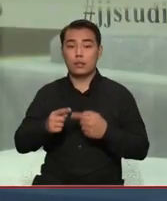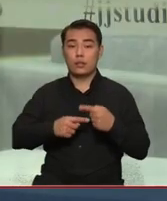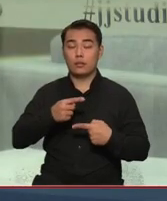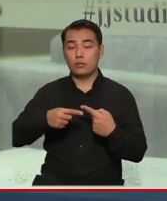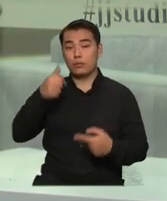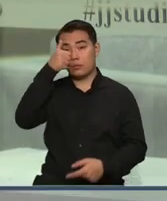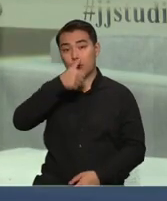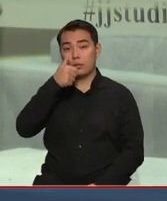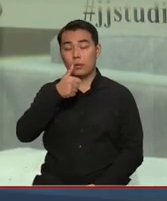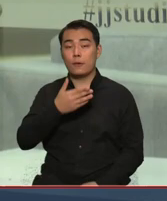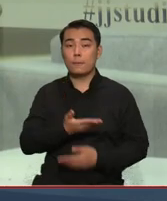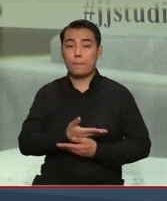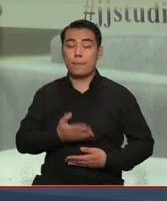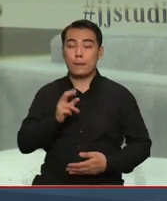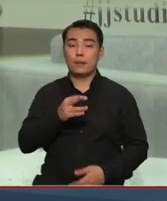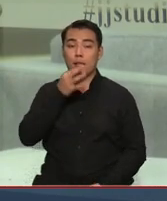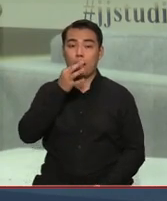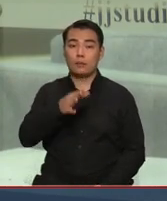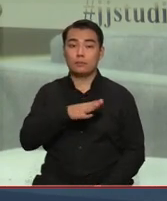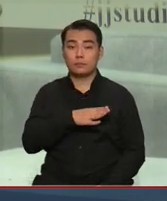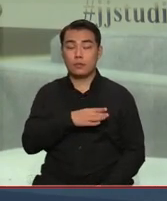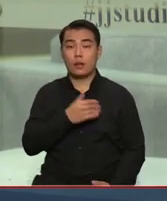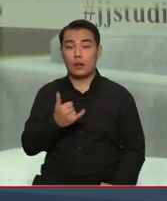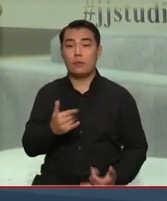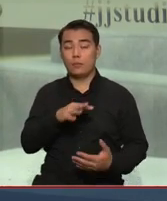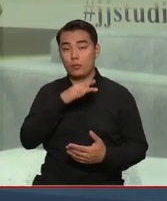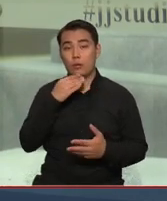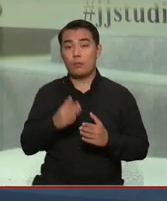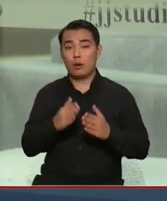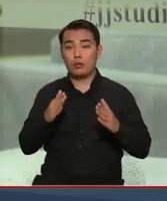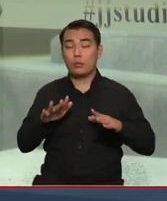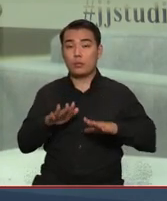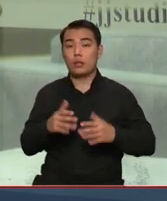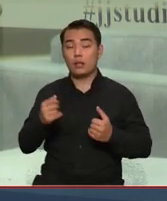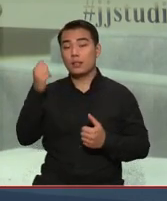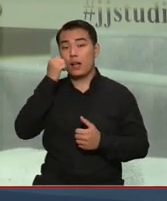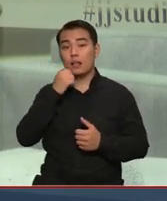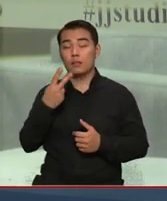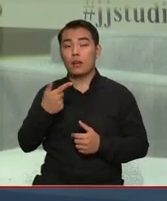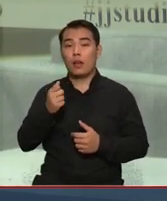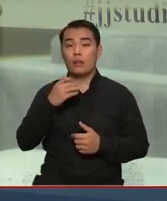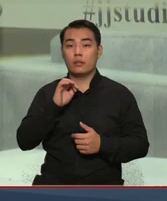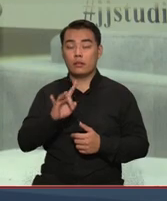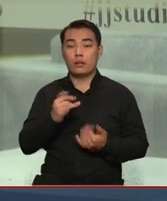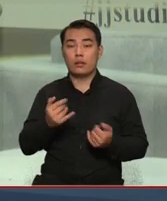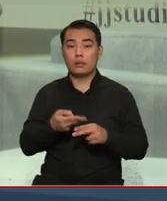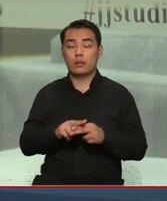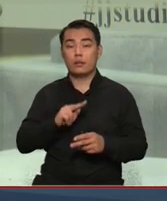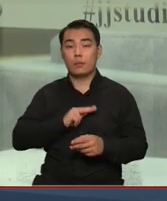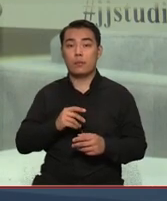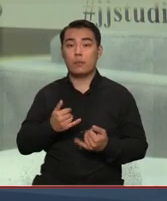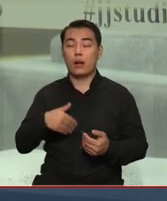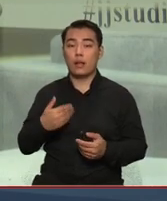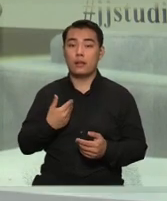Енді біздегі жаңа айтып өттім, көп деген кен орындар бұл ескірген 20-шы ғасырдан бастап игеріліп жатыр.